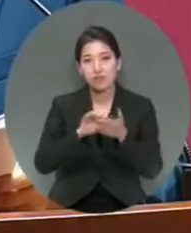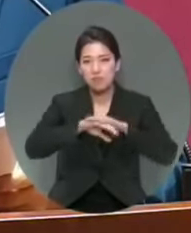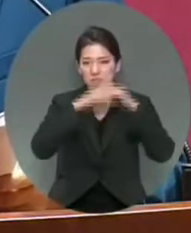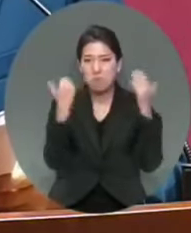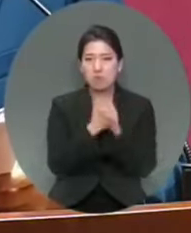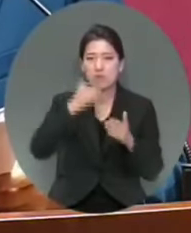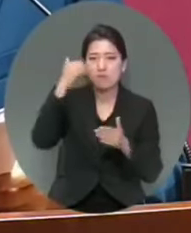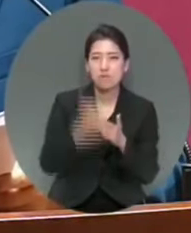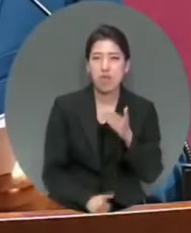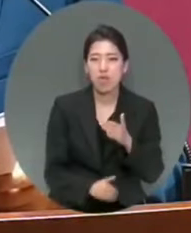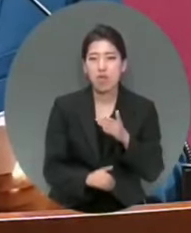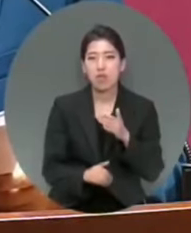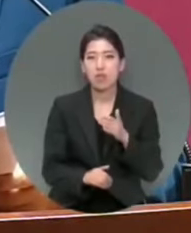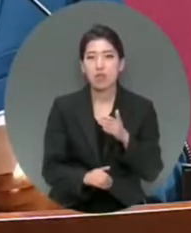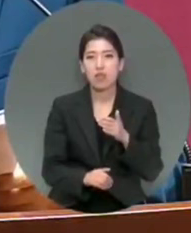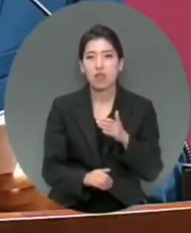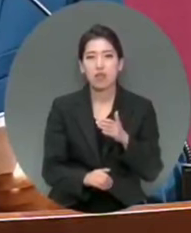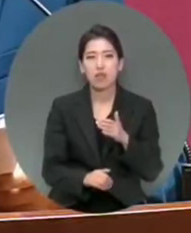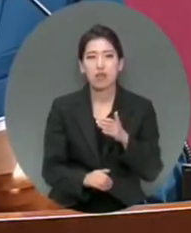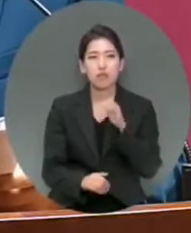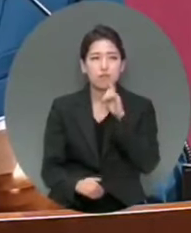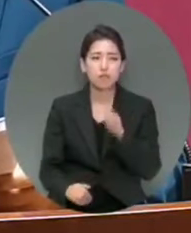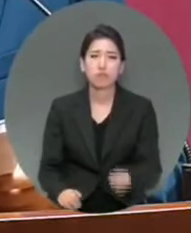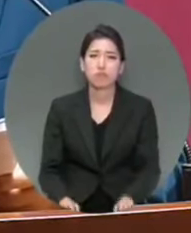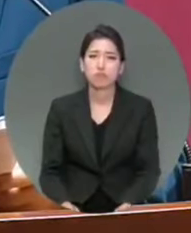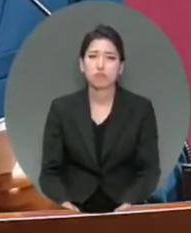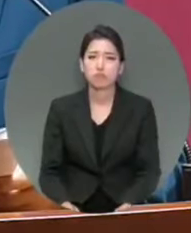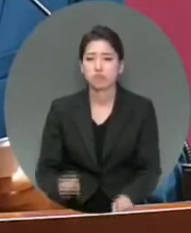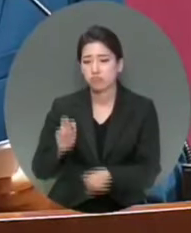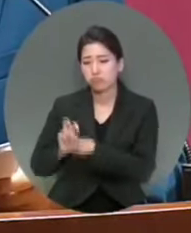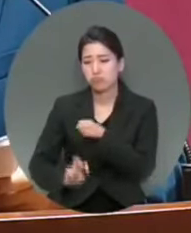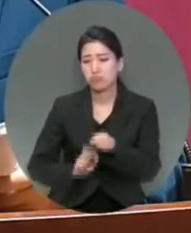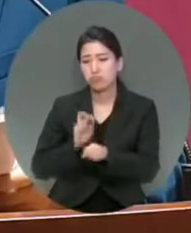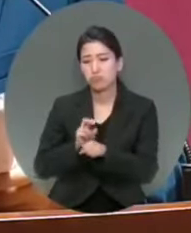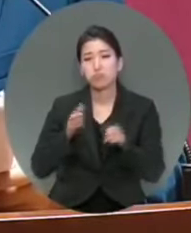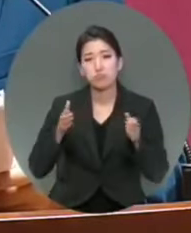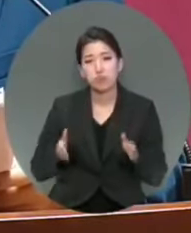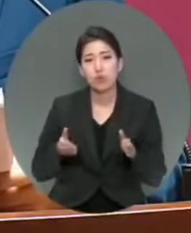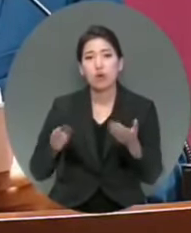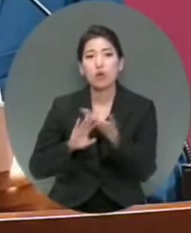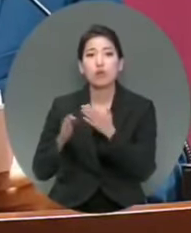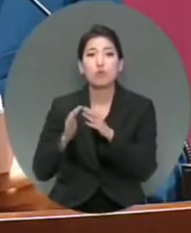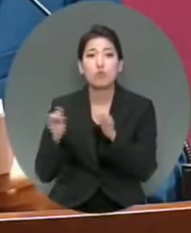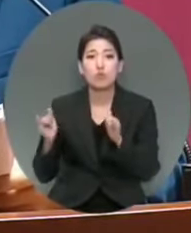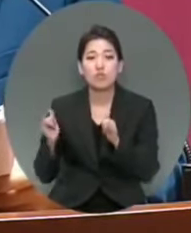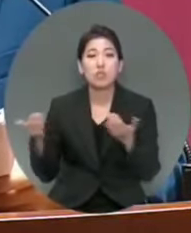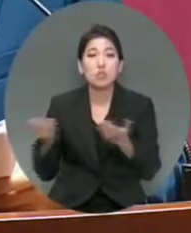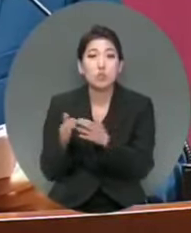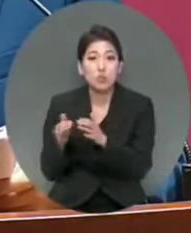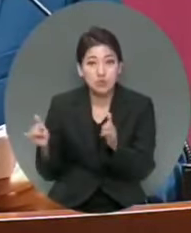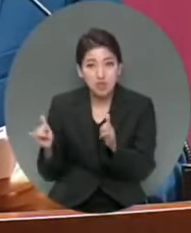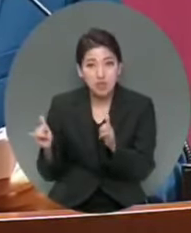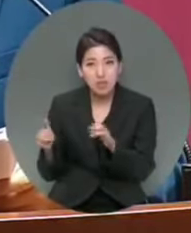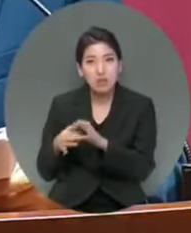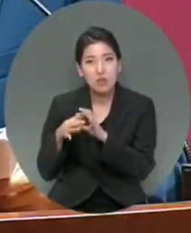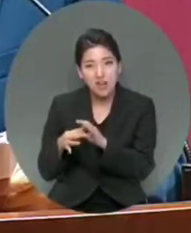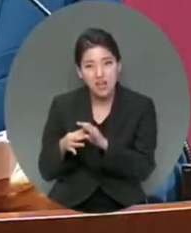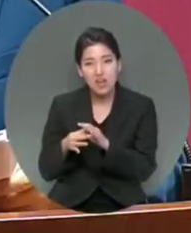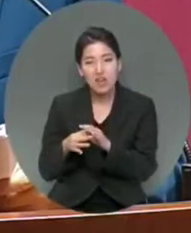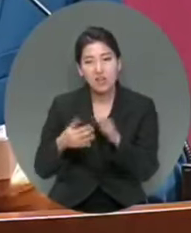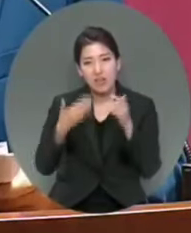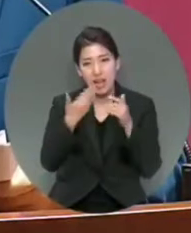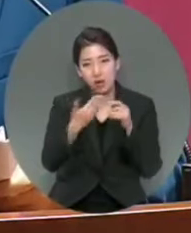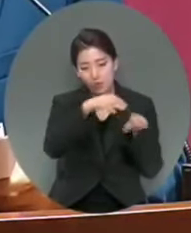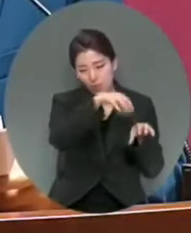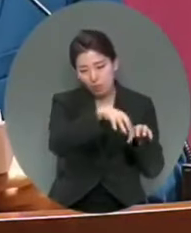삭감하겠다고 일방적으로 선언합니다. 지난 20년간 외국인 노동자들의 국내 체류와 인권 보호를 전담해왔던 9개 거점